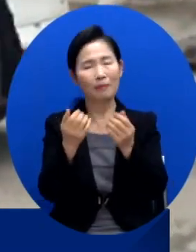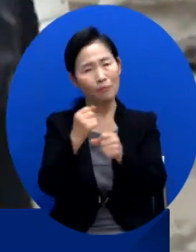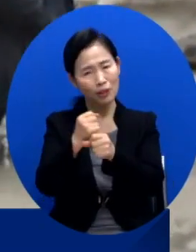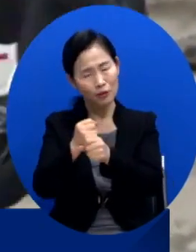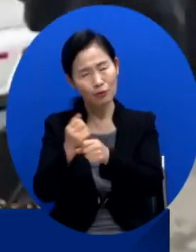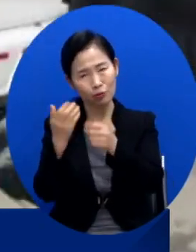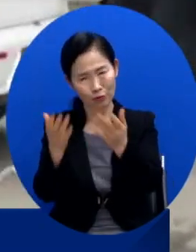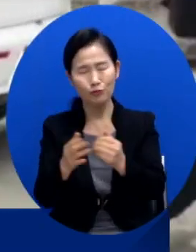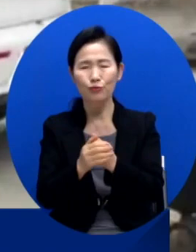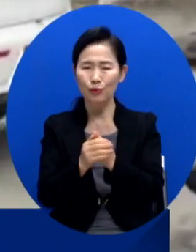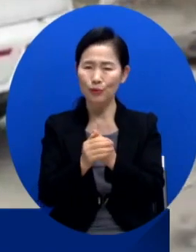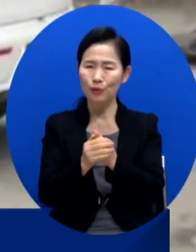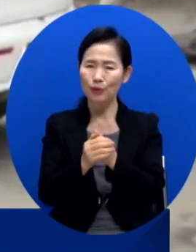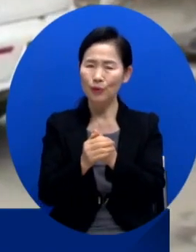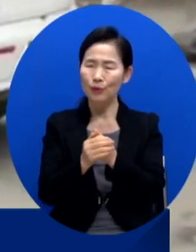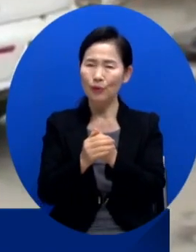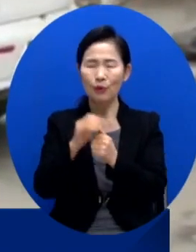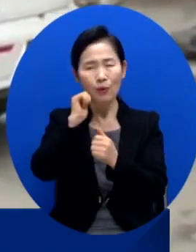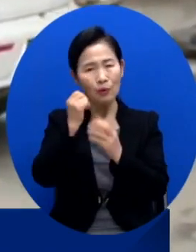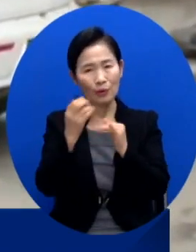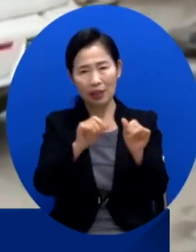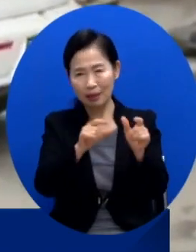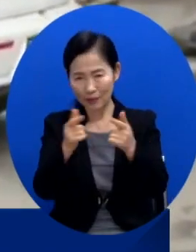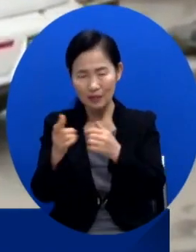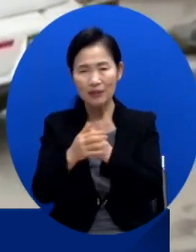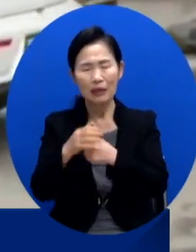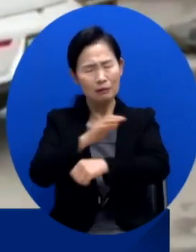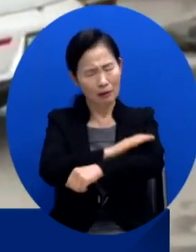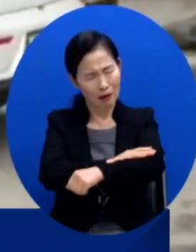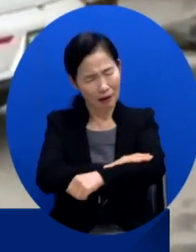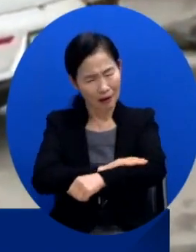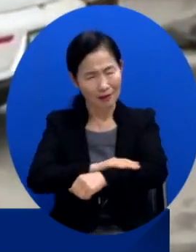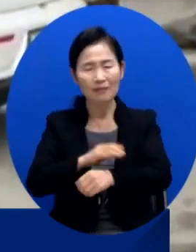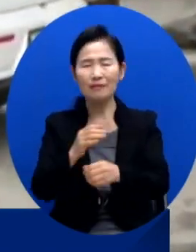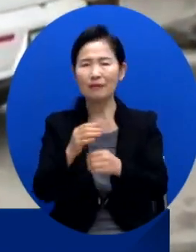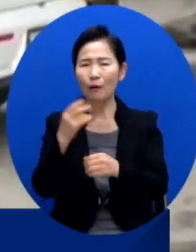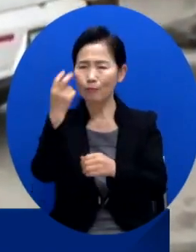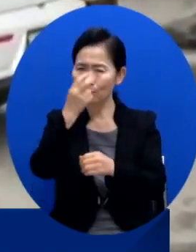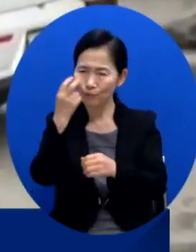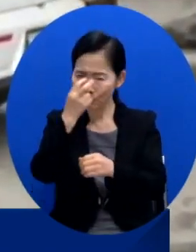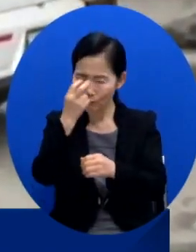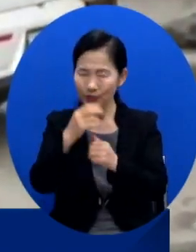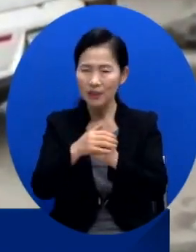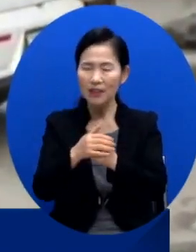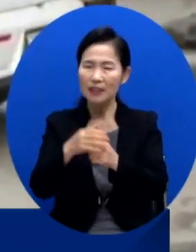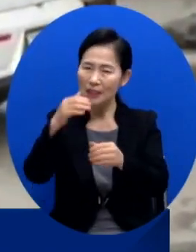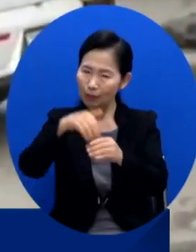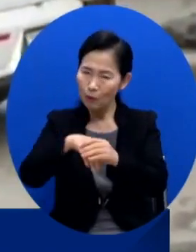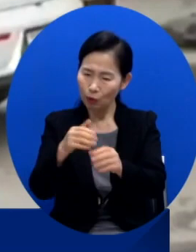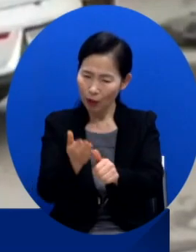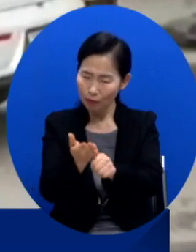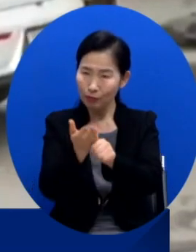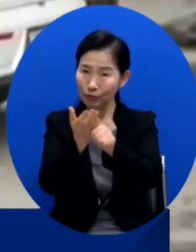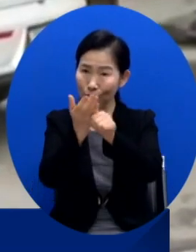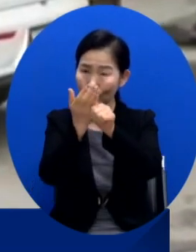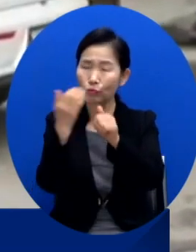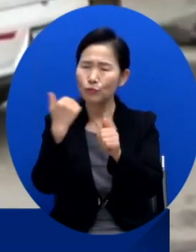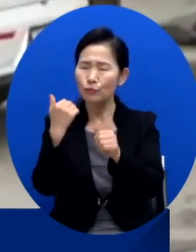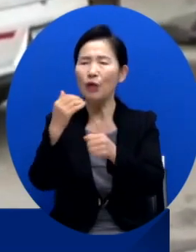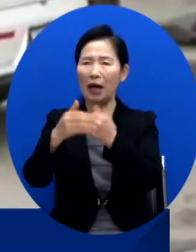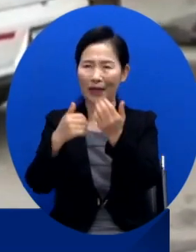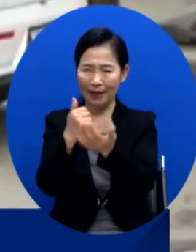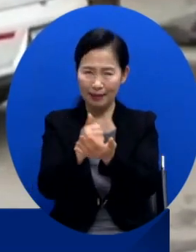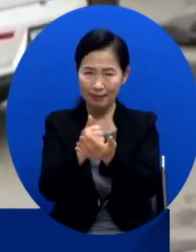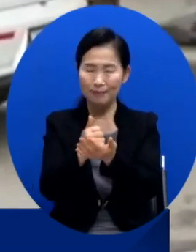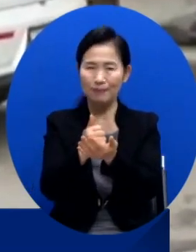또 그 사람들에게 그 사람들을 보살피고 심고 가꾸어주는 이가 하나님이라는 것을